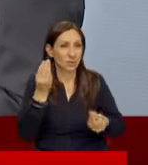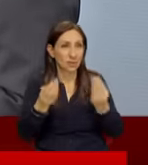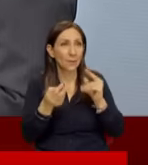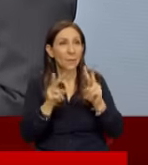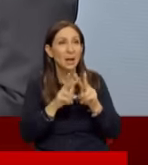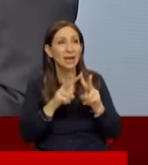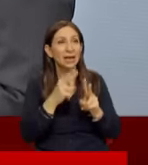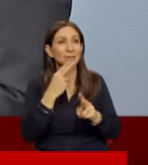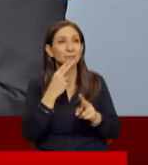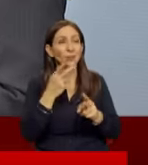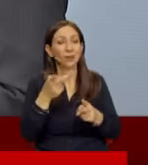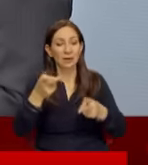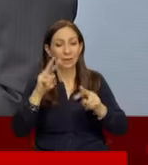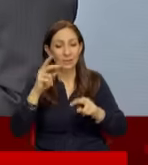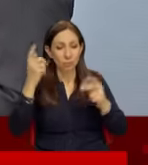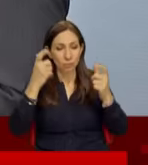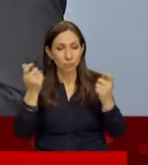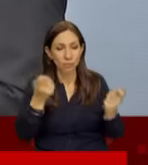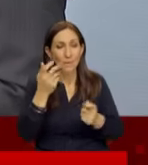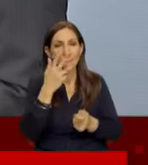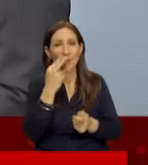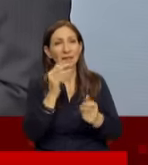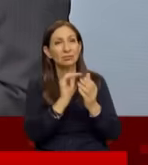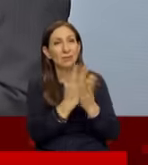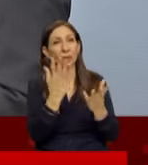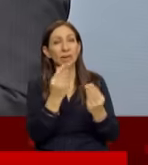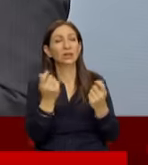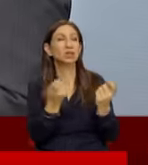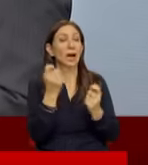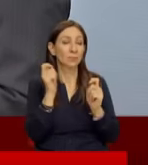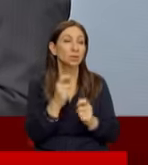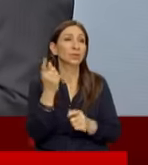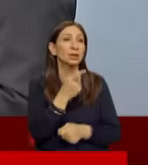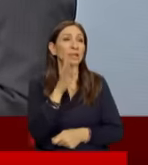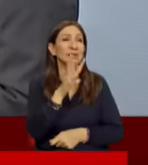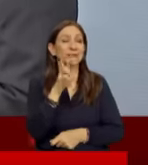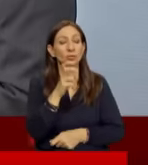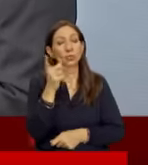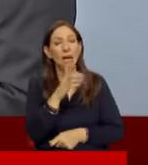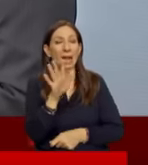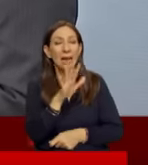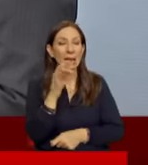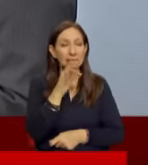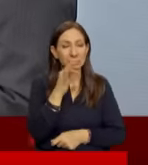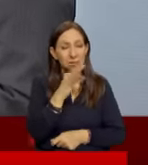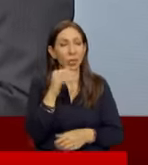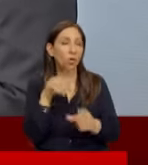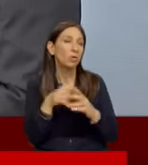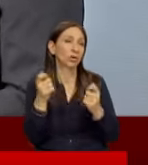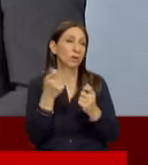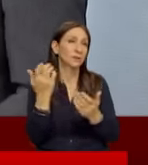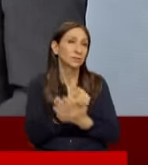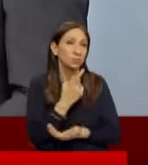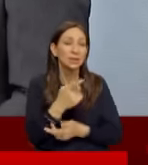Mızrak Subaşı, o da vekaleti süresinde demek ki beğenilen, takdir toplayan işler yapmış ki %48, yaklaşık %50 oyla tekrar göreve